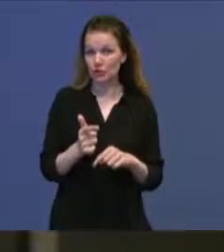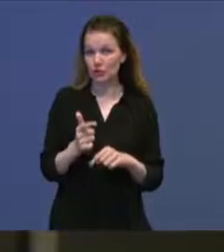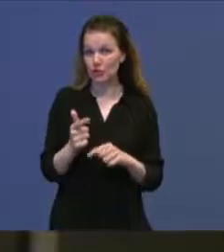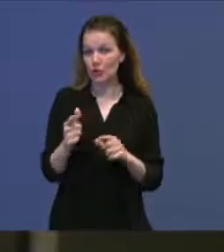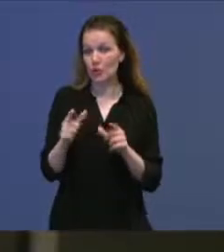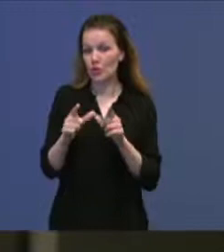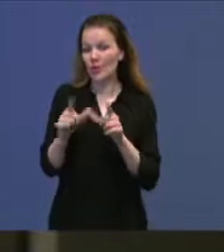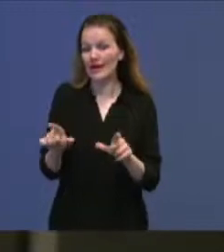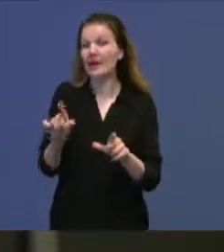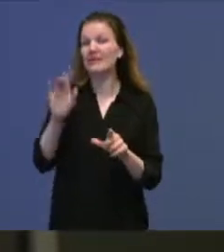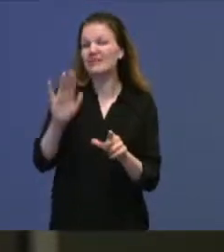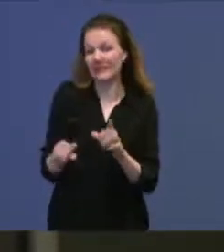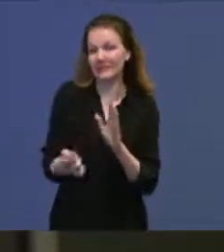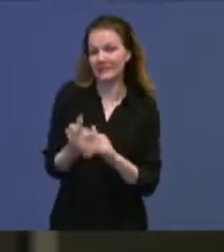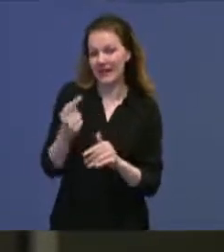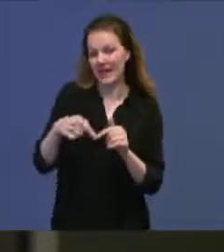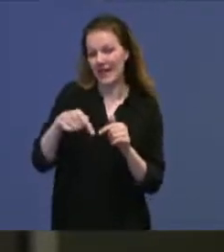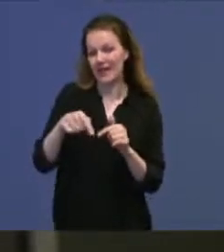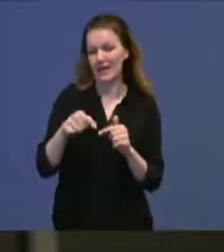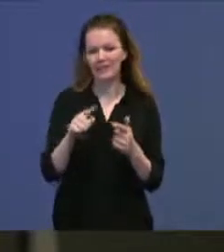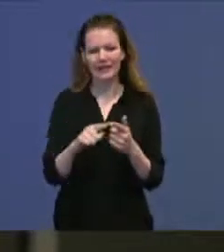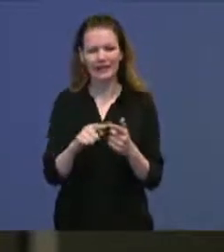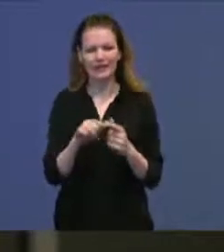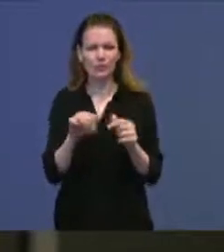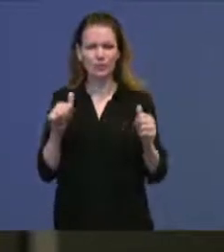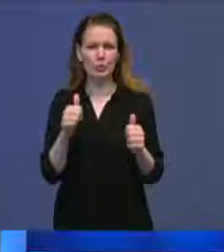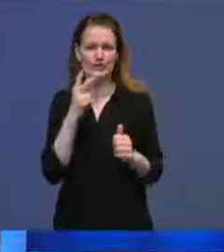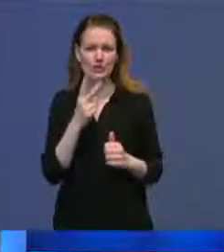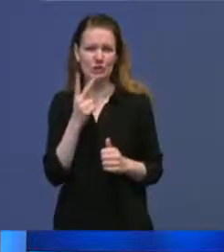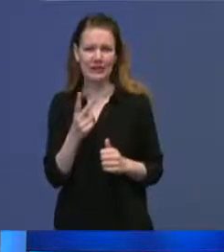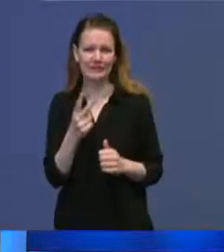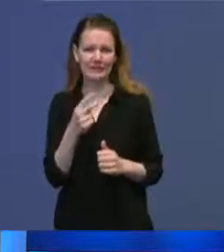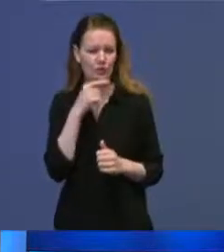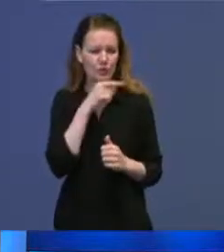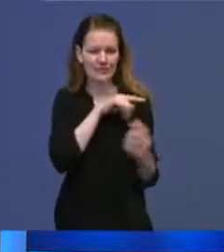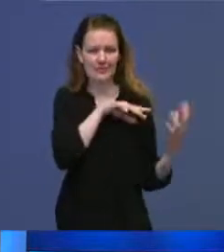kan være ute. Hvor stor sannsynligheten for et russisk angrep?